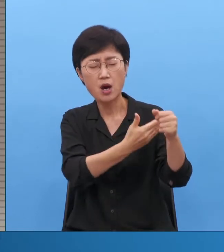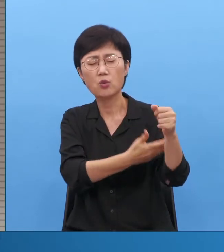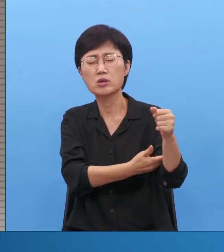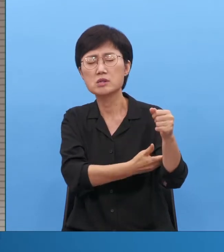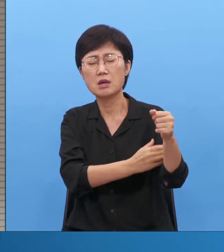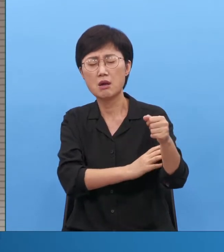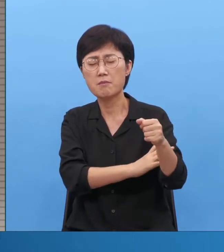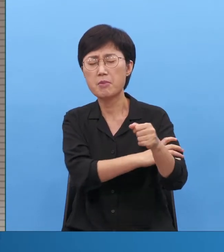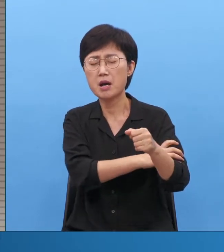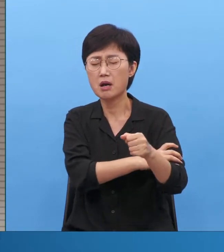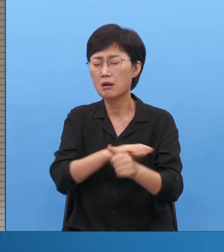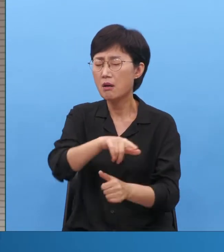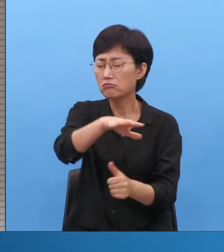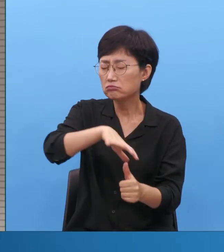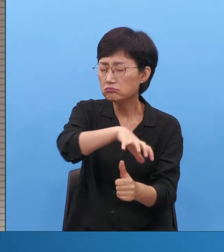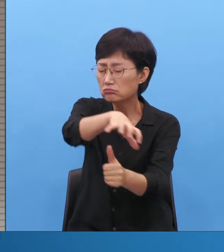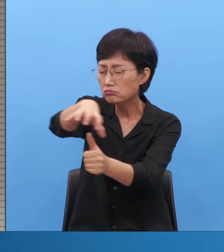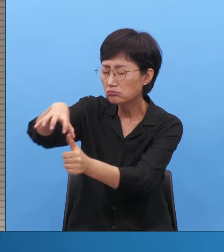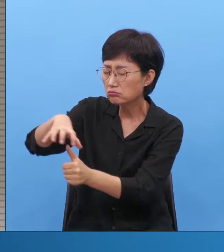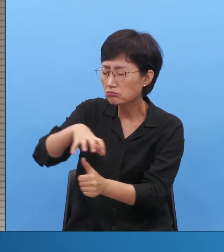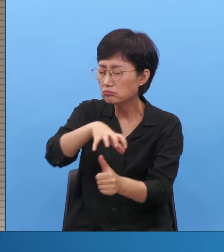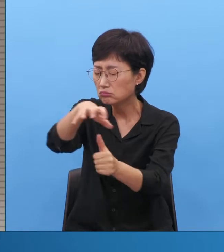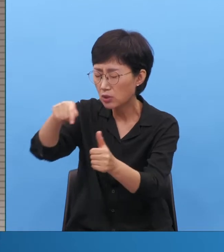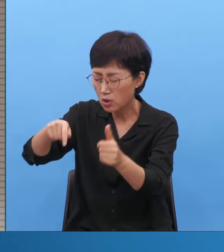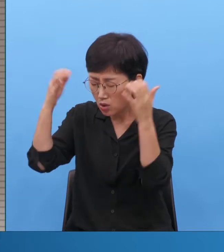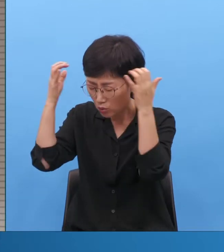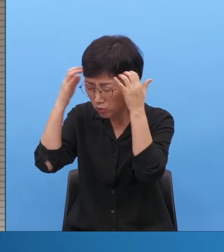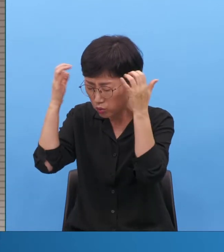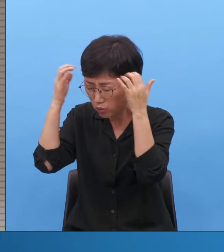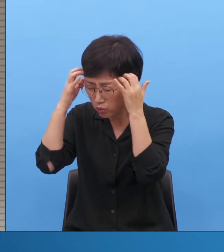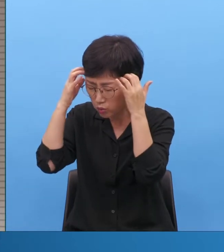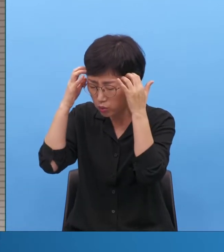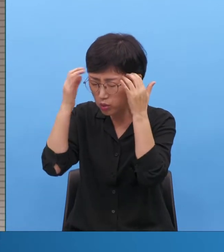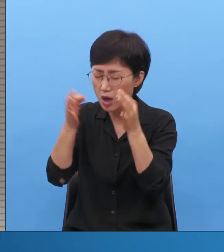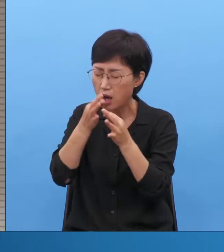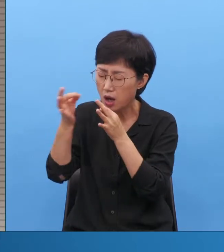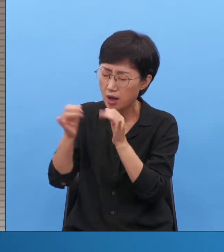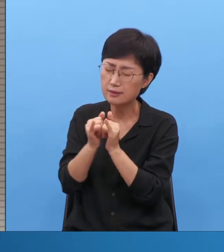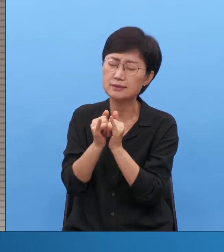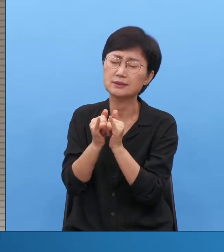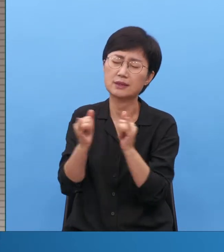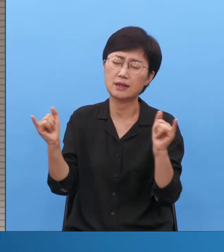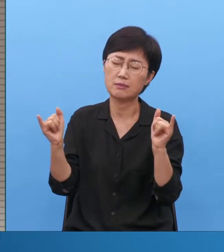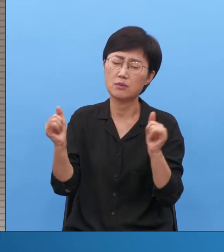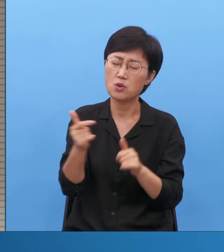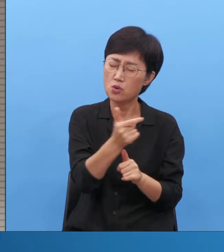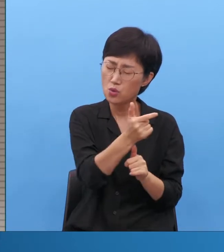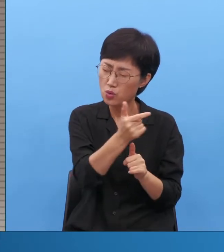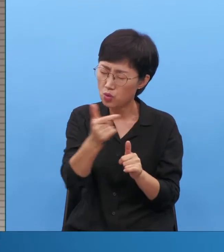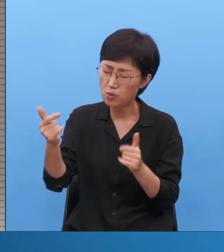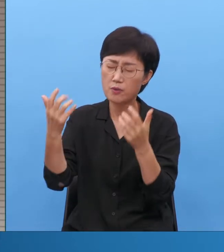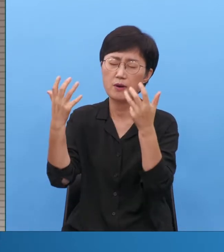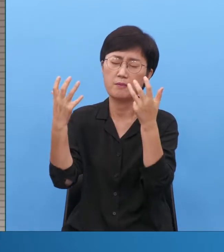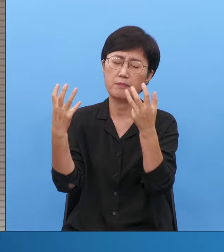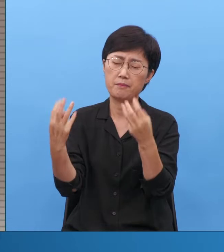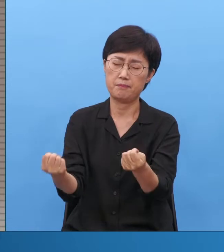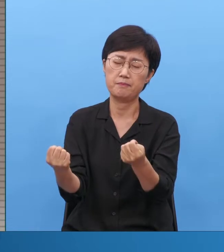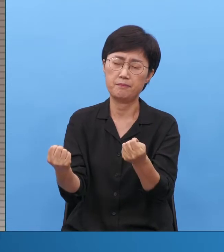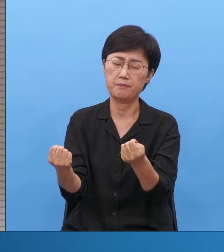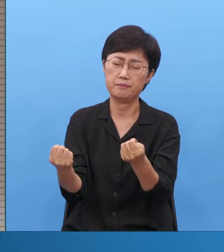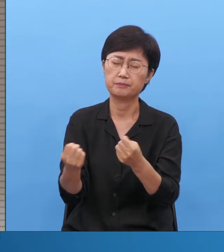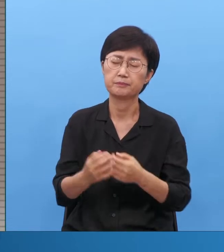노예, 포로 석국이 되어 신음하는 사람들이 너무나도 많이 있습니다. Right now in the world, there are so many people who have not taken Christ